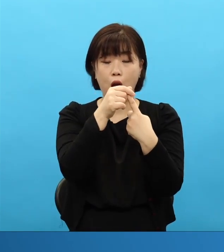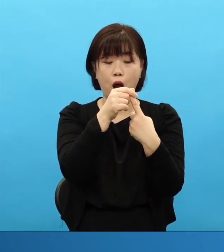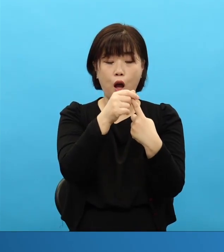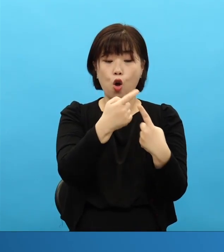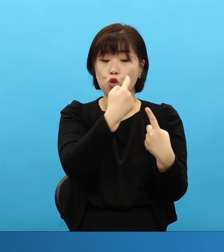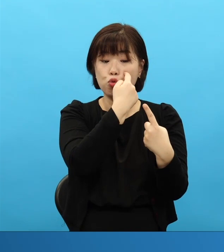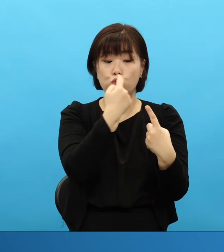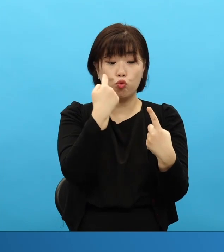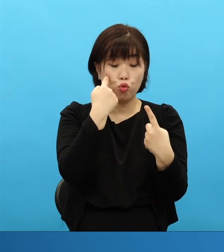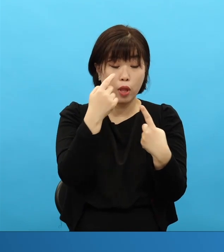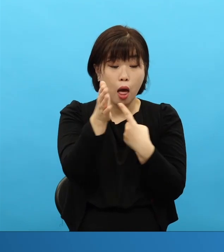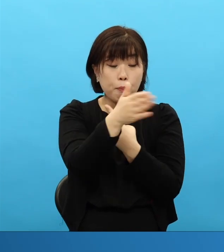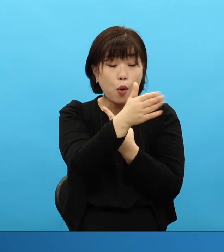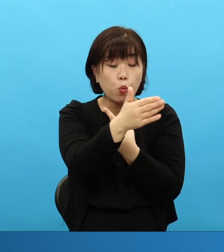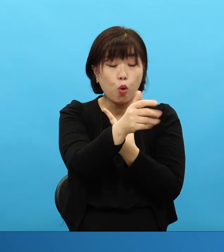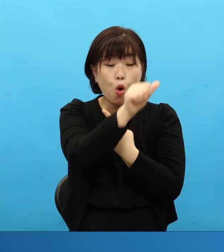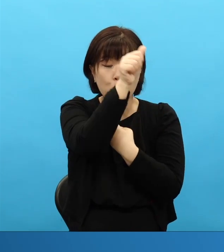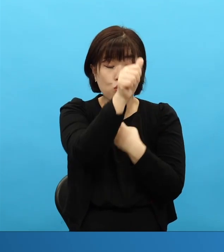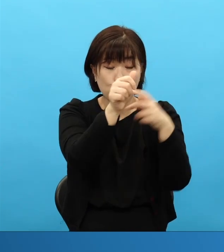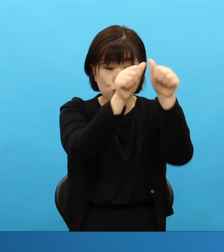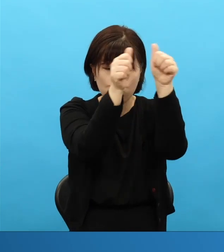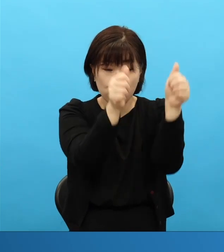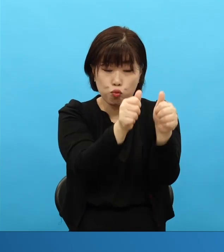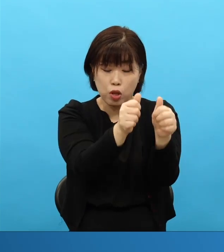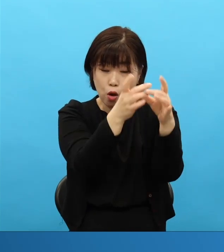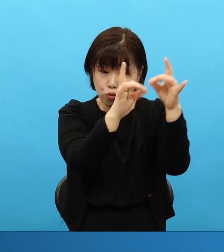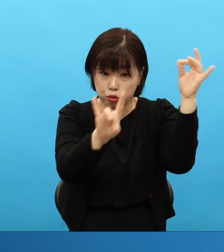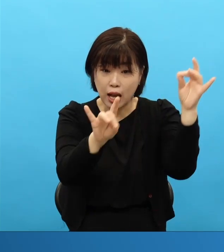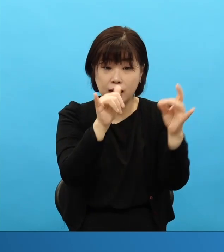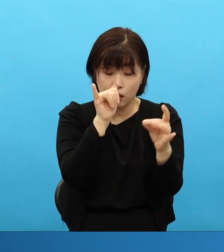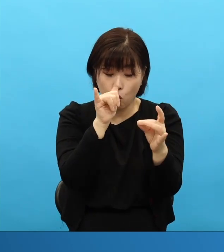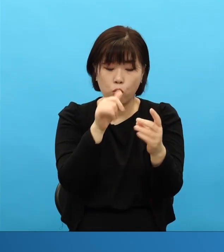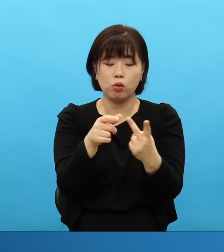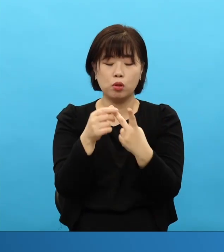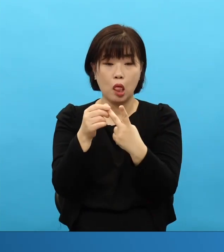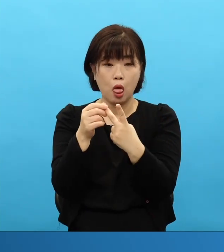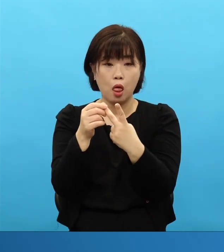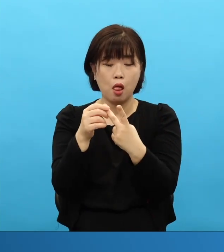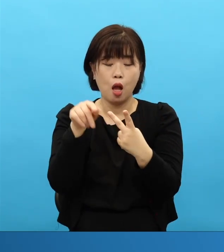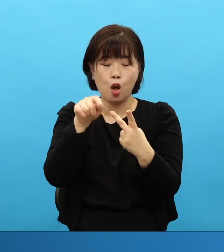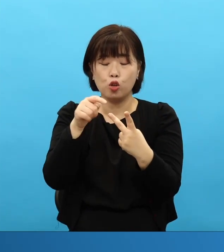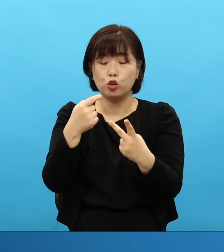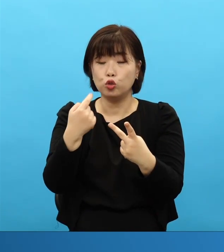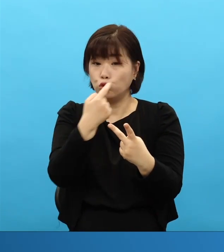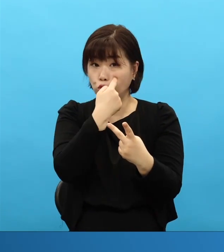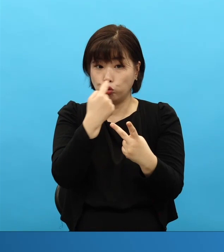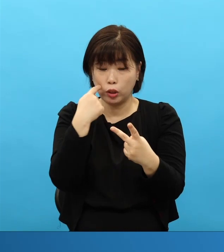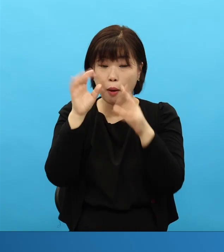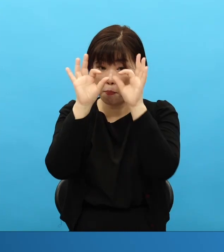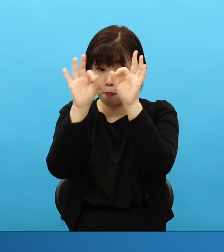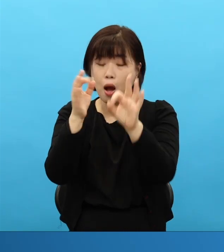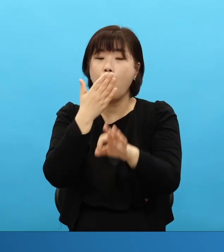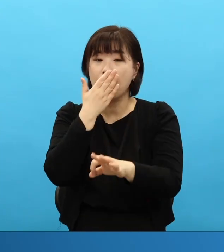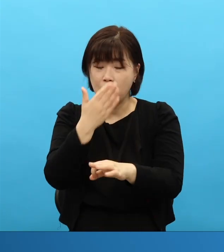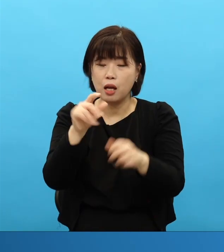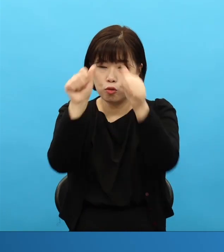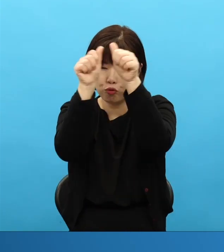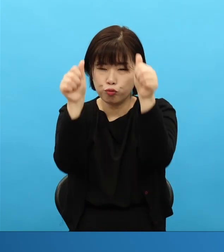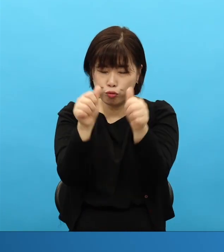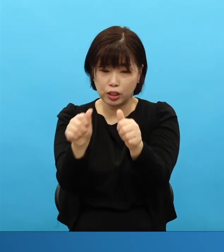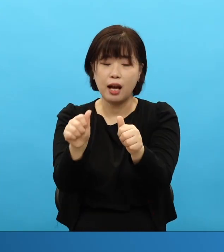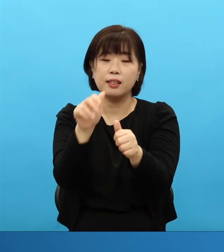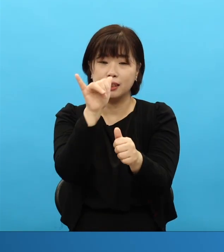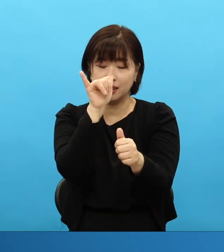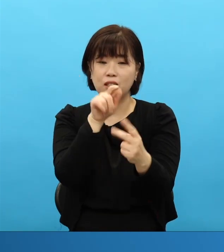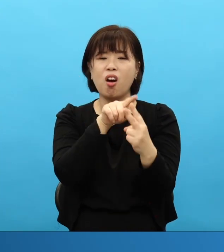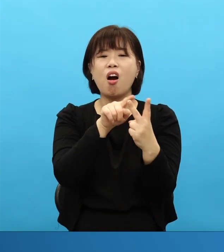두 가지인데 눈에 안 보이는 게 더 무섭습니다. 形象分2种，看不见的形象更加可怕。 이렇게 해서 많은